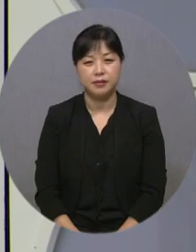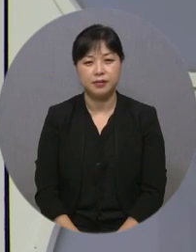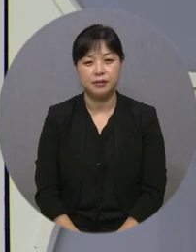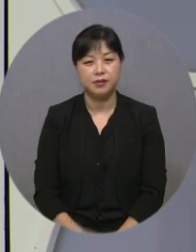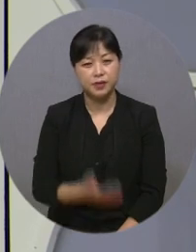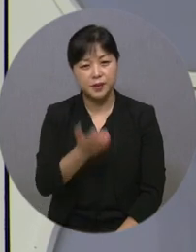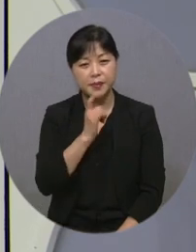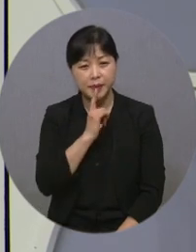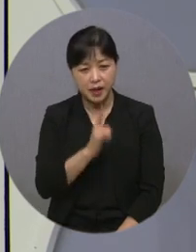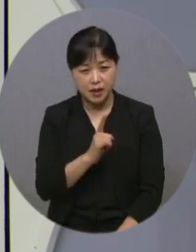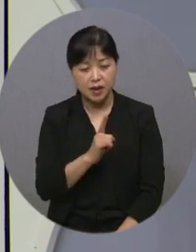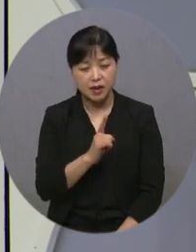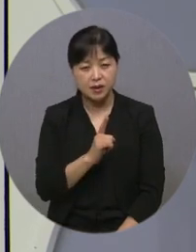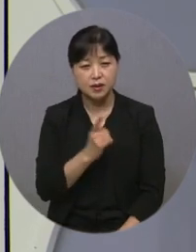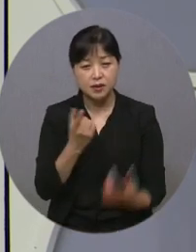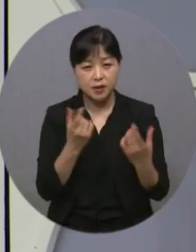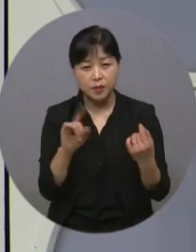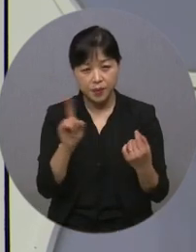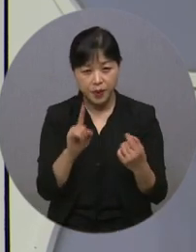말씀드렸습니다만은 그